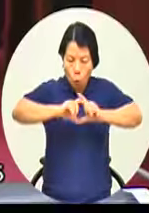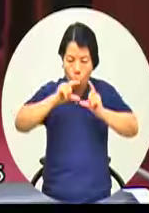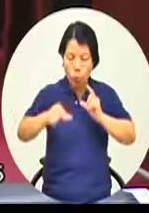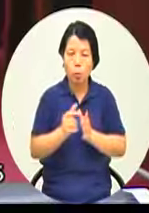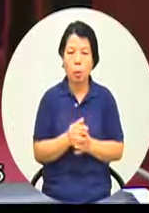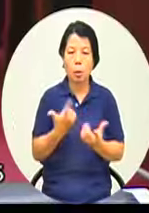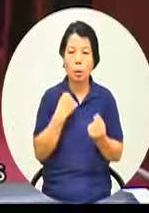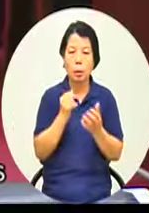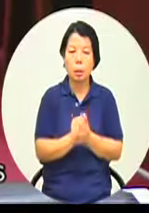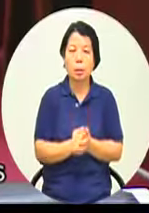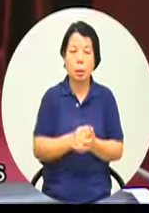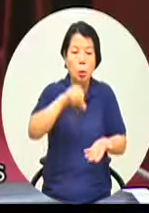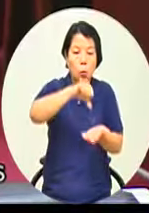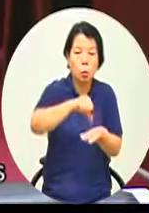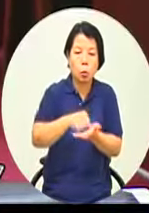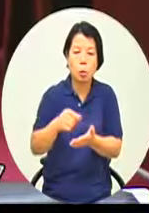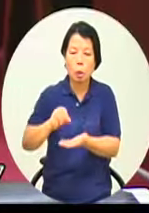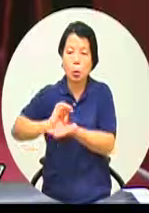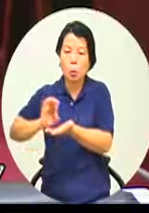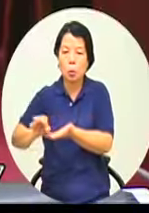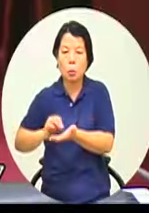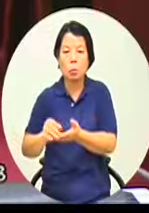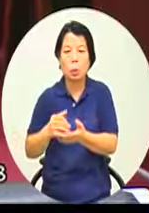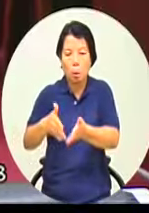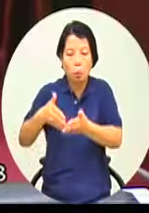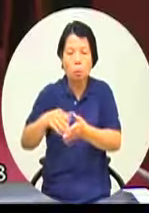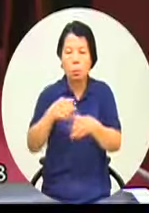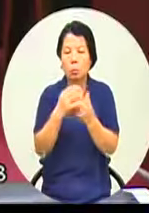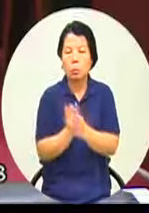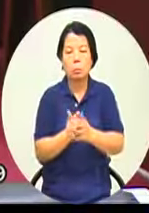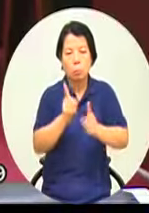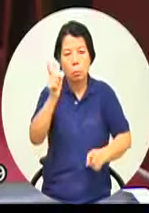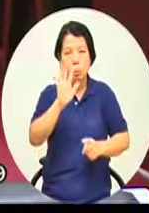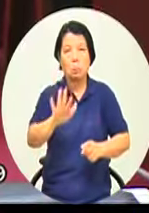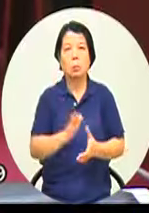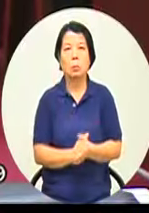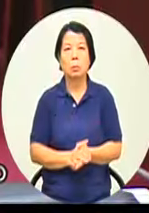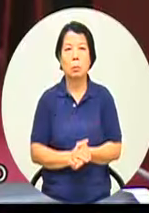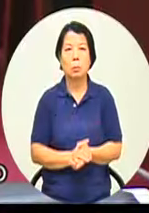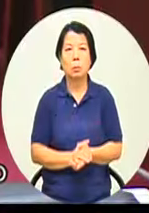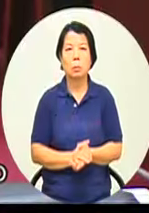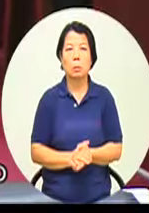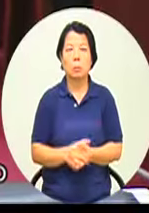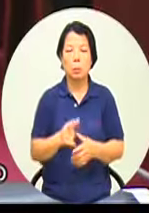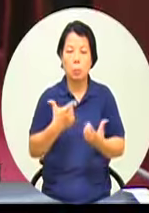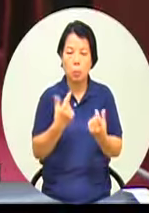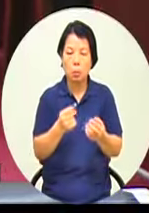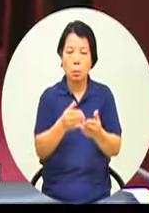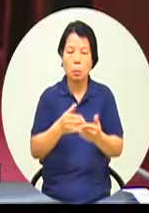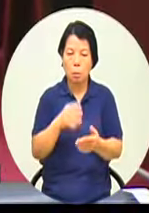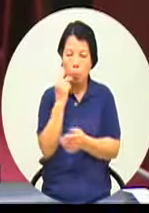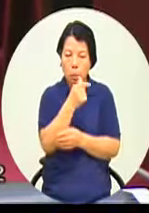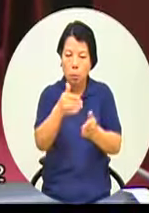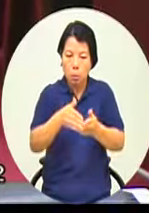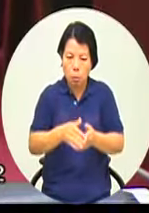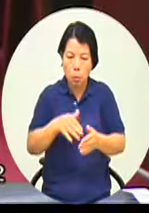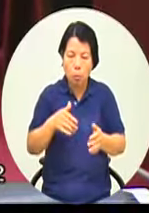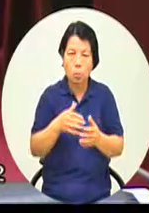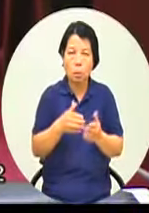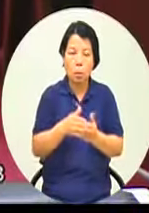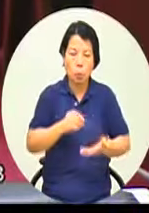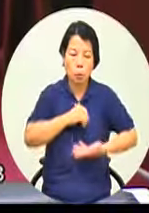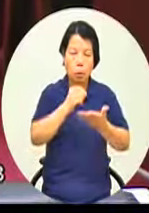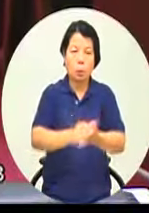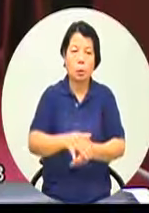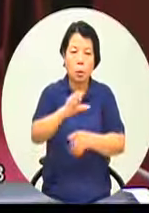需失衡嘛，所以本席过去在担任县议员任内的时候啊，也特别建议我们农业局局长，